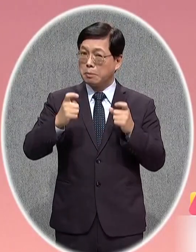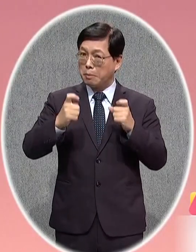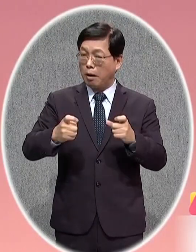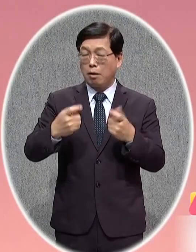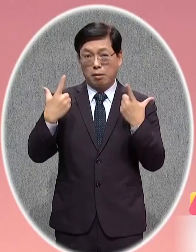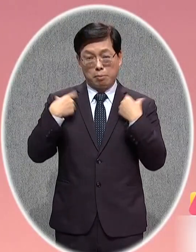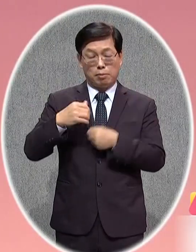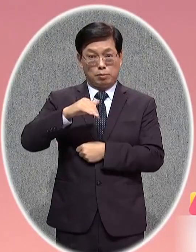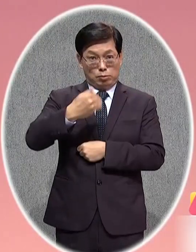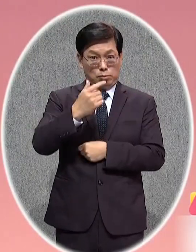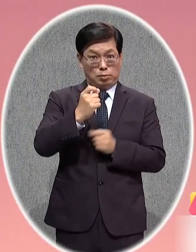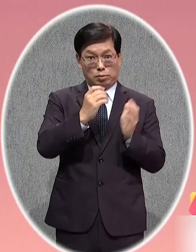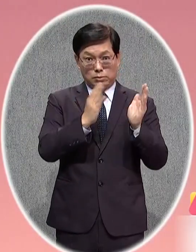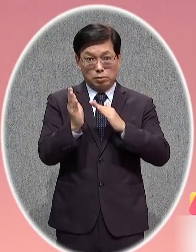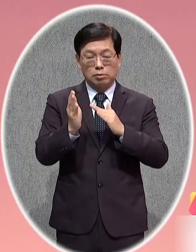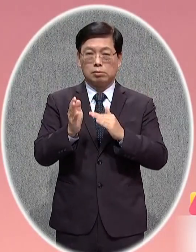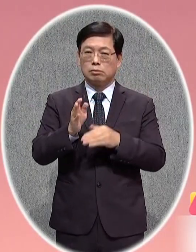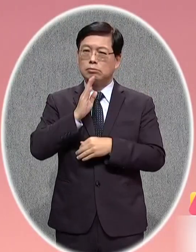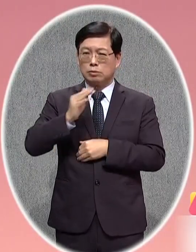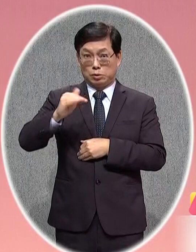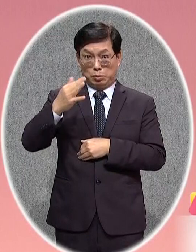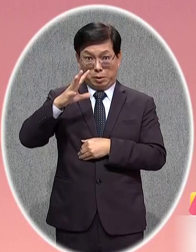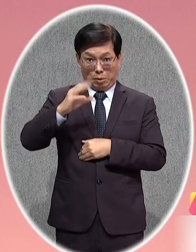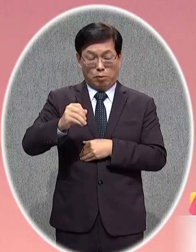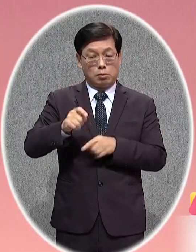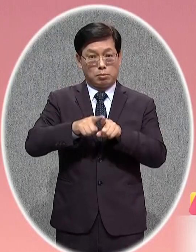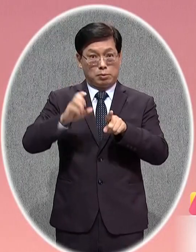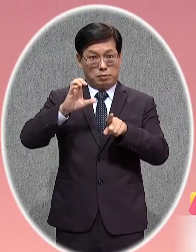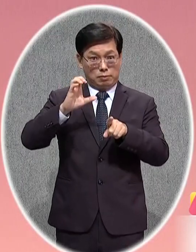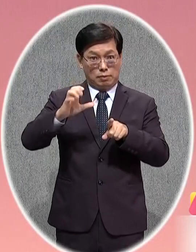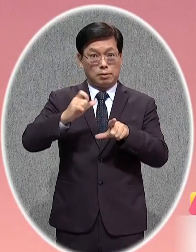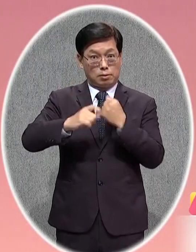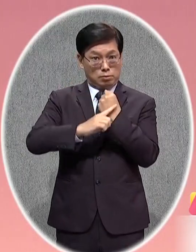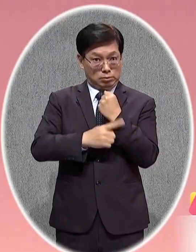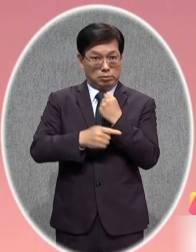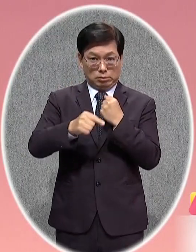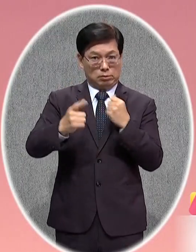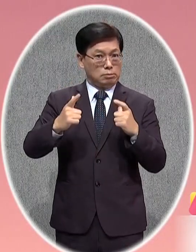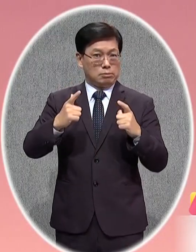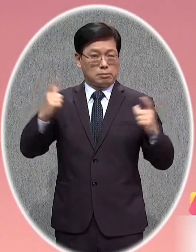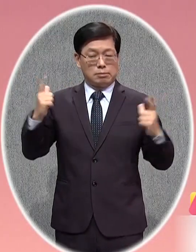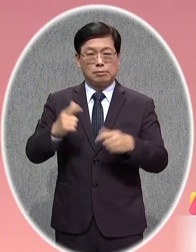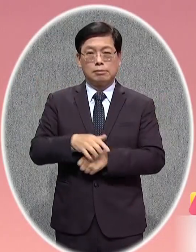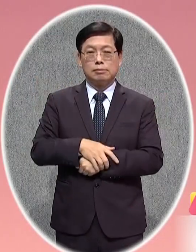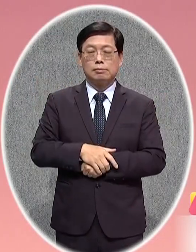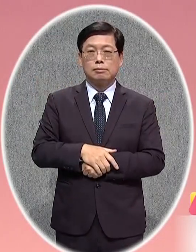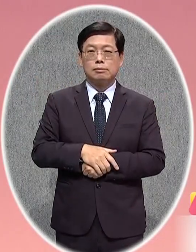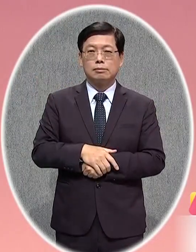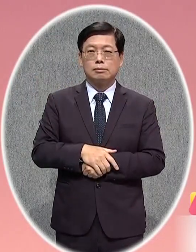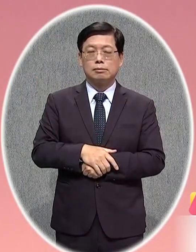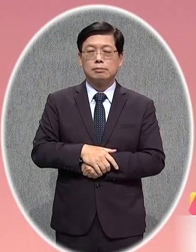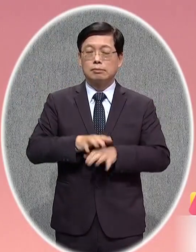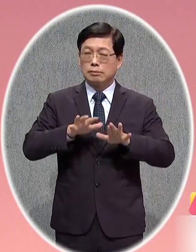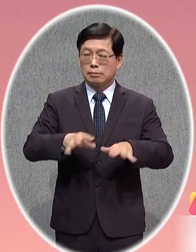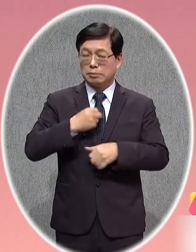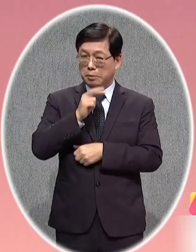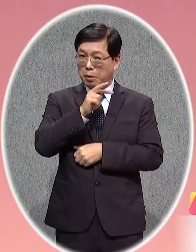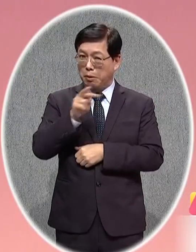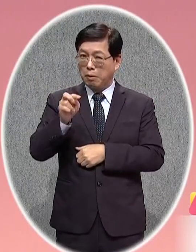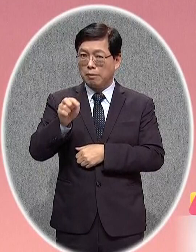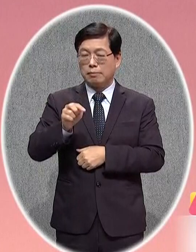区900公顷，差不多就是900万平方公尺的一个非常大的面积。然后我们看到